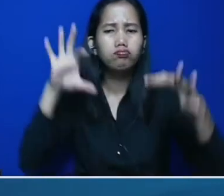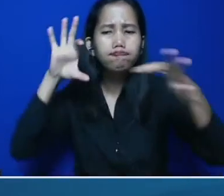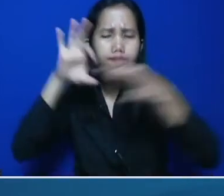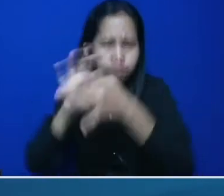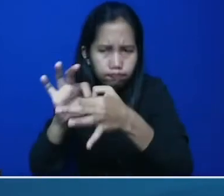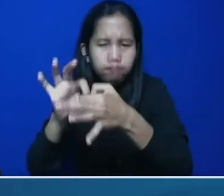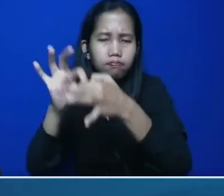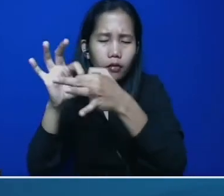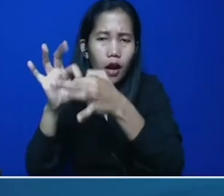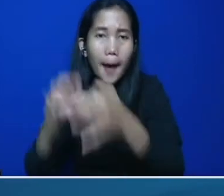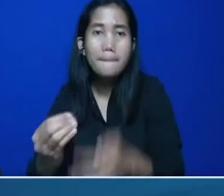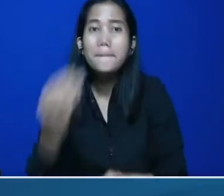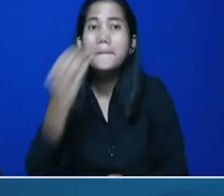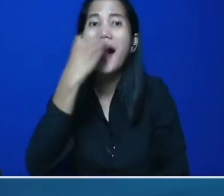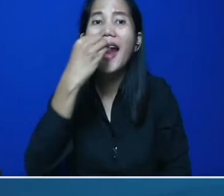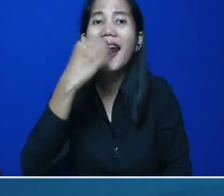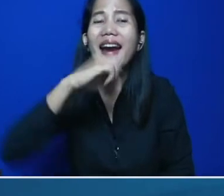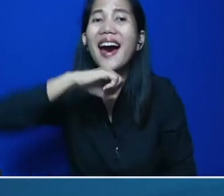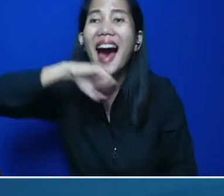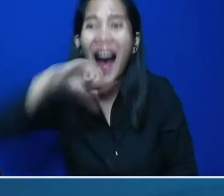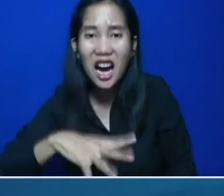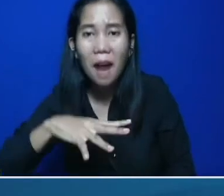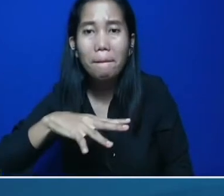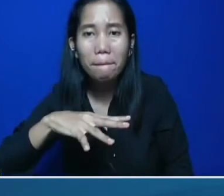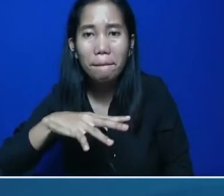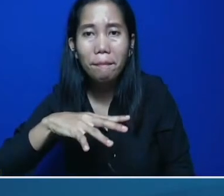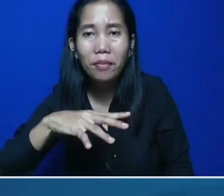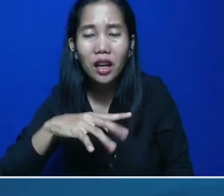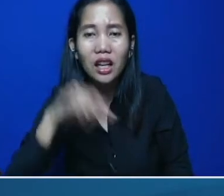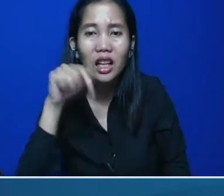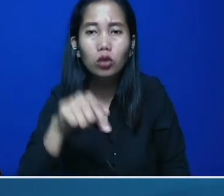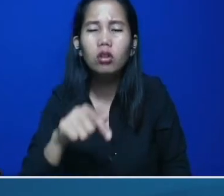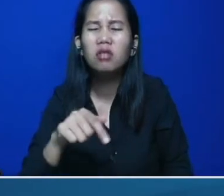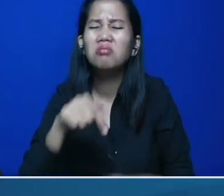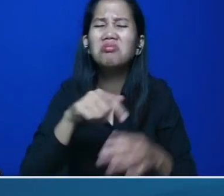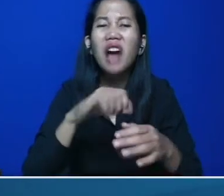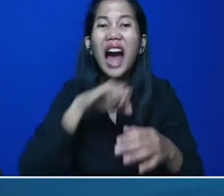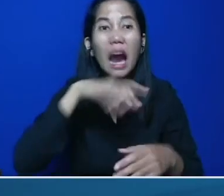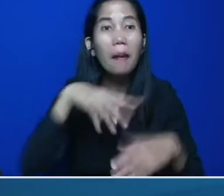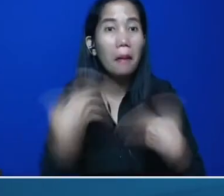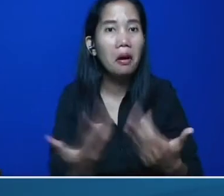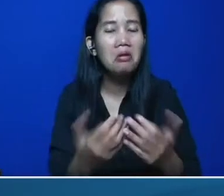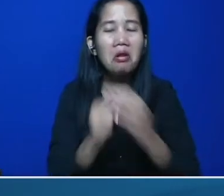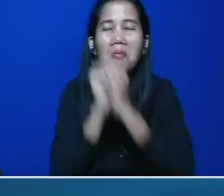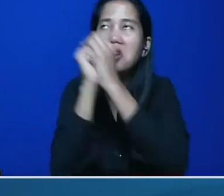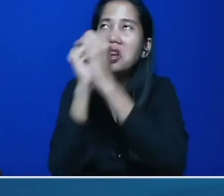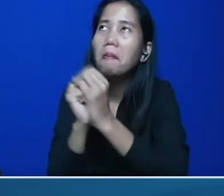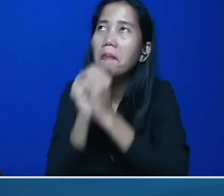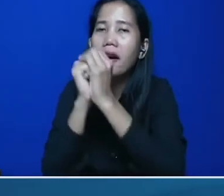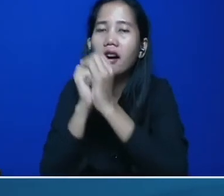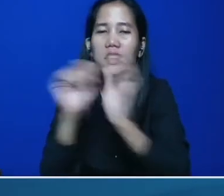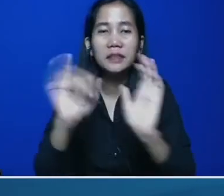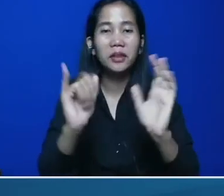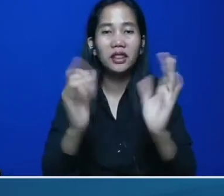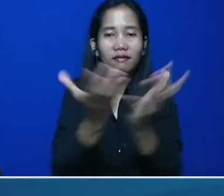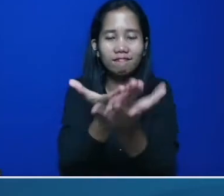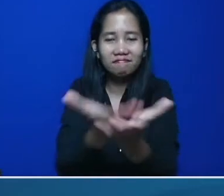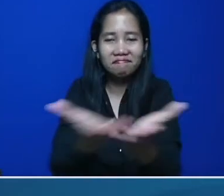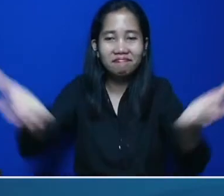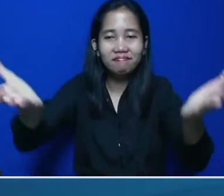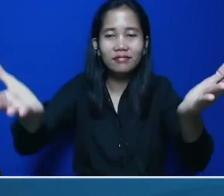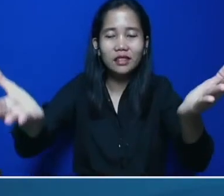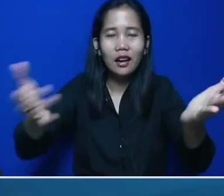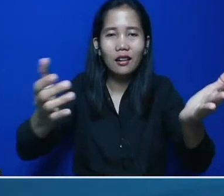jesaya 66 ayat 3 orang yang menyembelih lembu jantan namun membunuh manusia juga